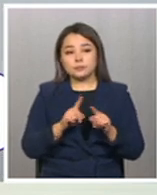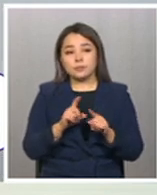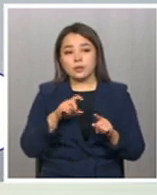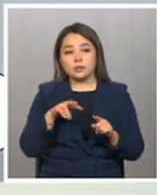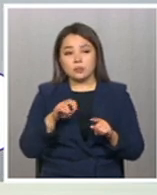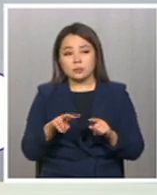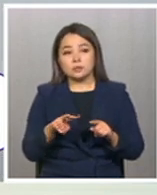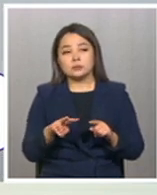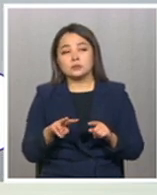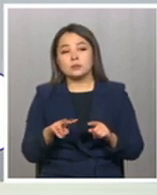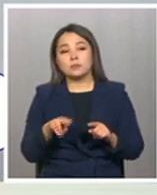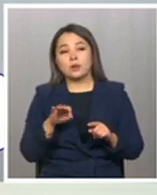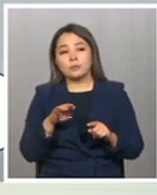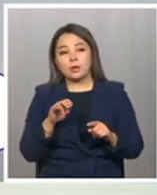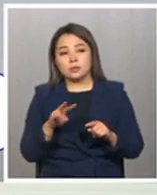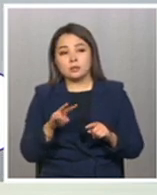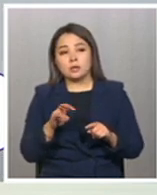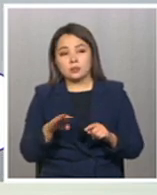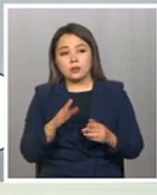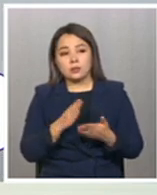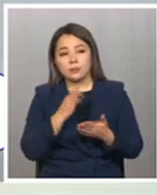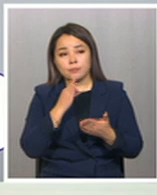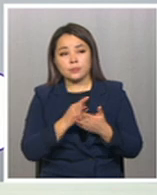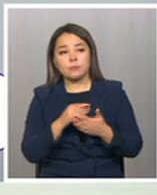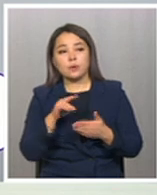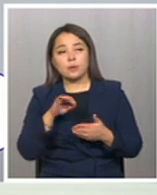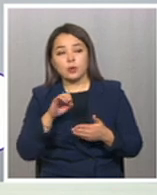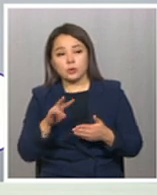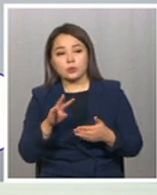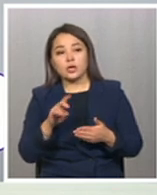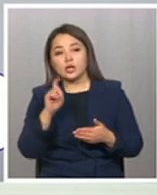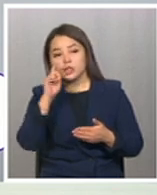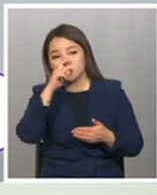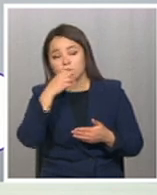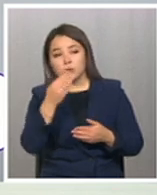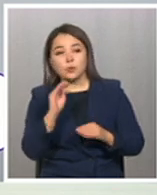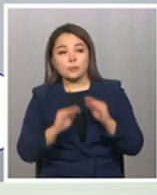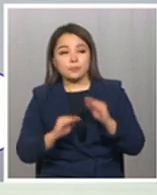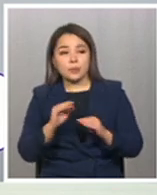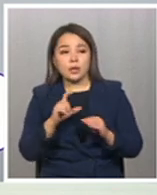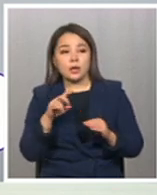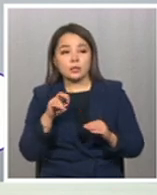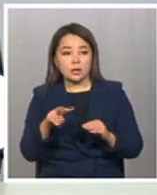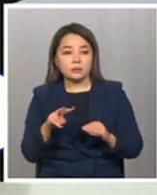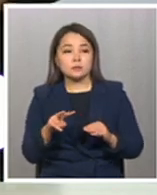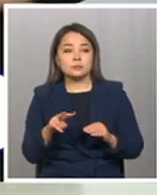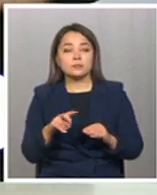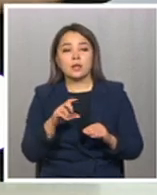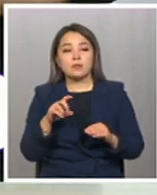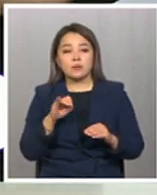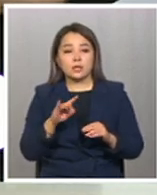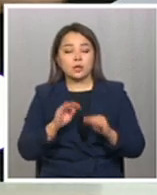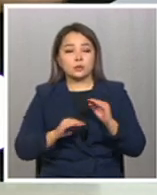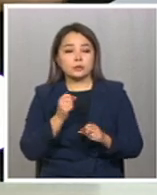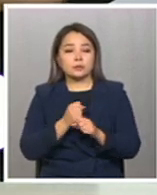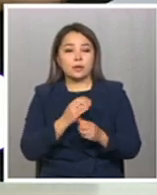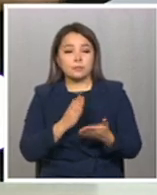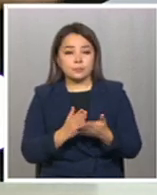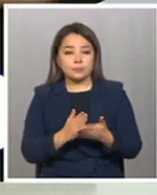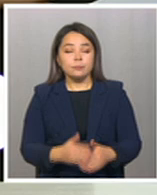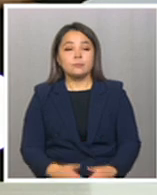этил пропионат, немесе пропион қышқылының этил эфирі.